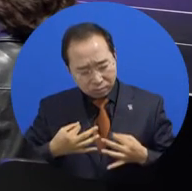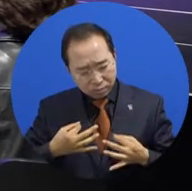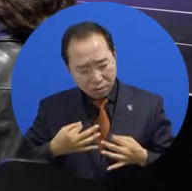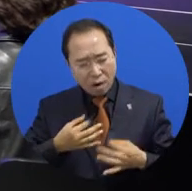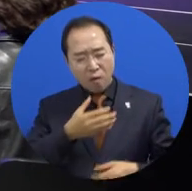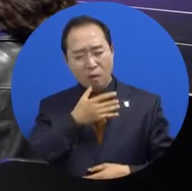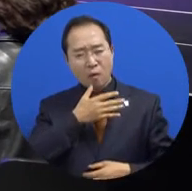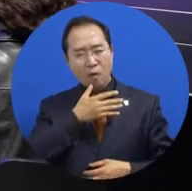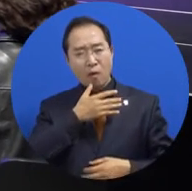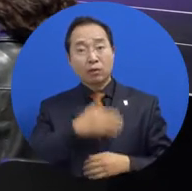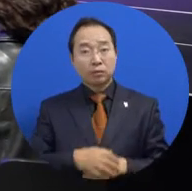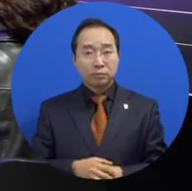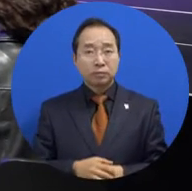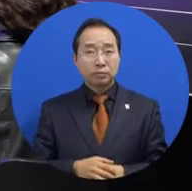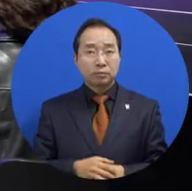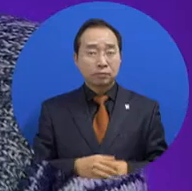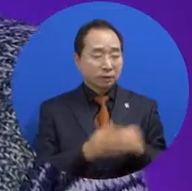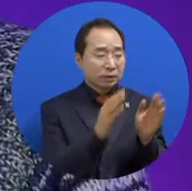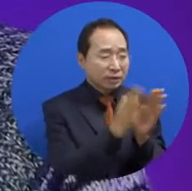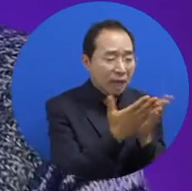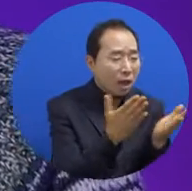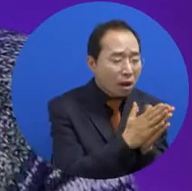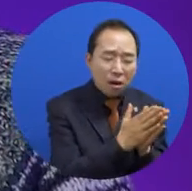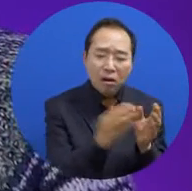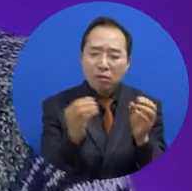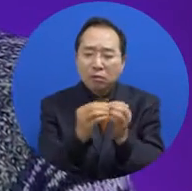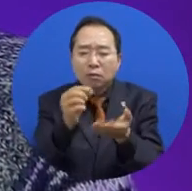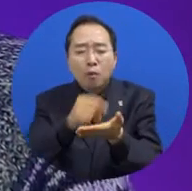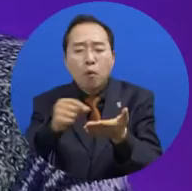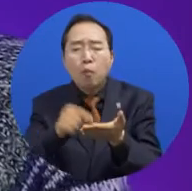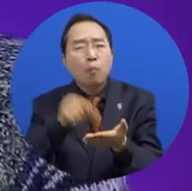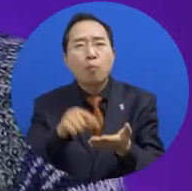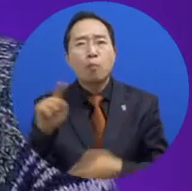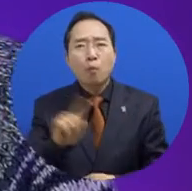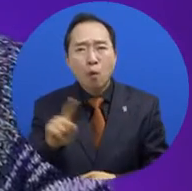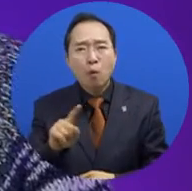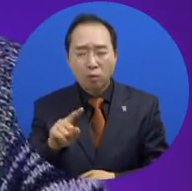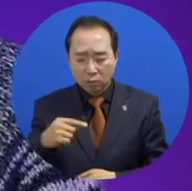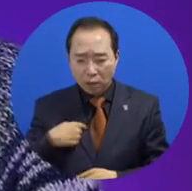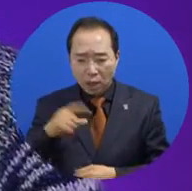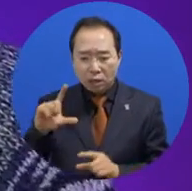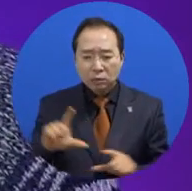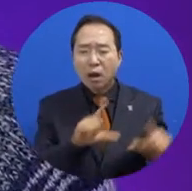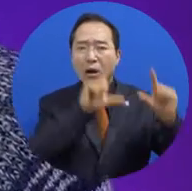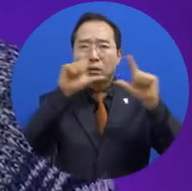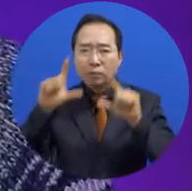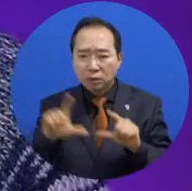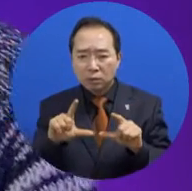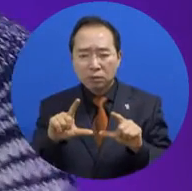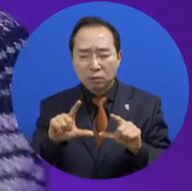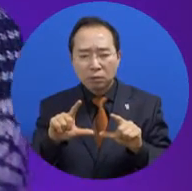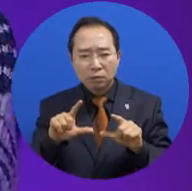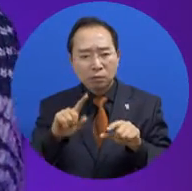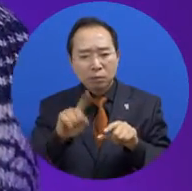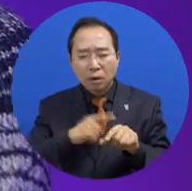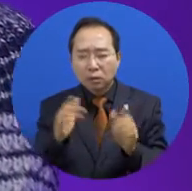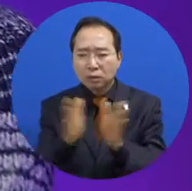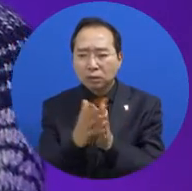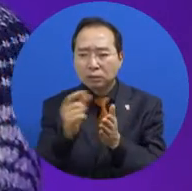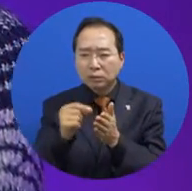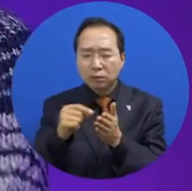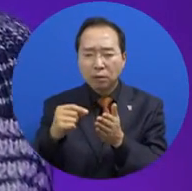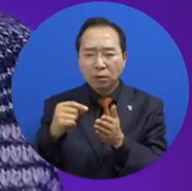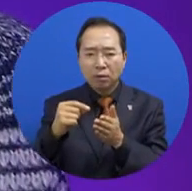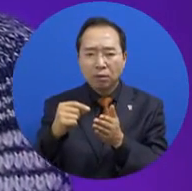이런 자신을 발견을 하게 된 거예요. 책이나 글쓰기가 뭐길래 내 인생이 이렇게 여기에